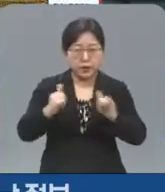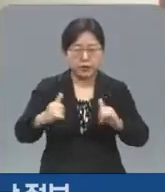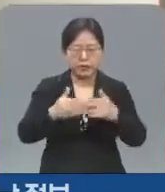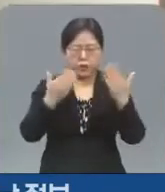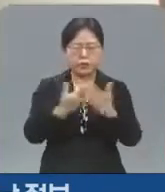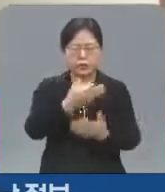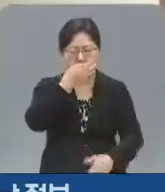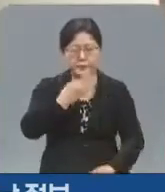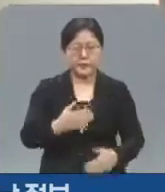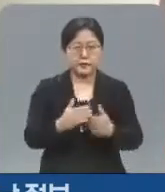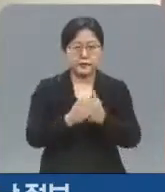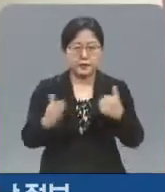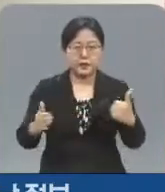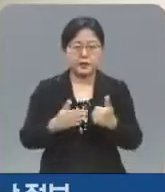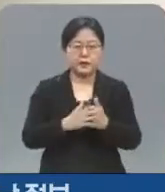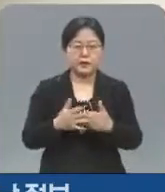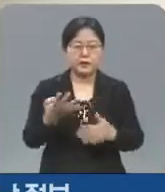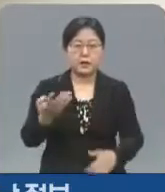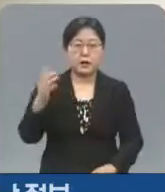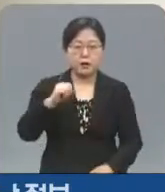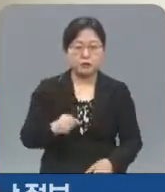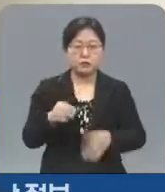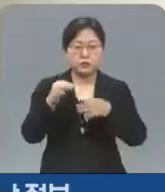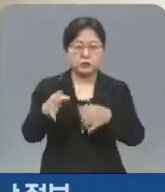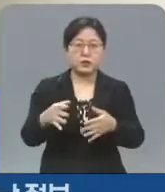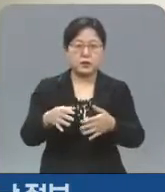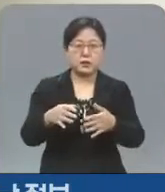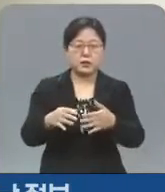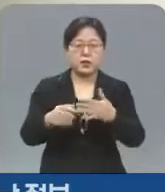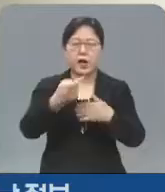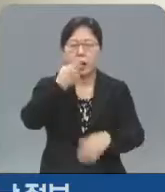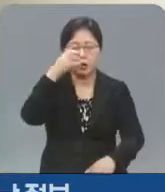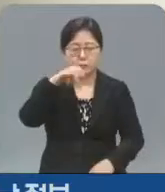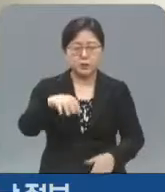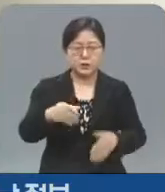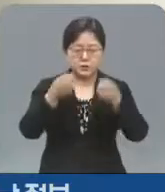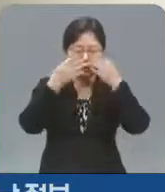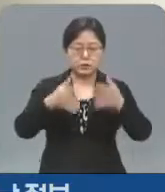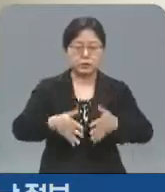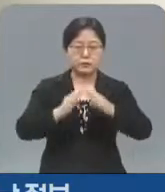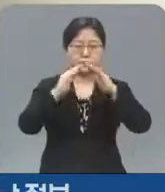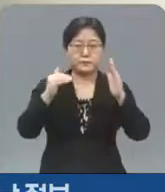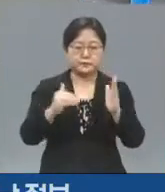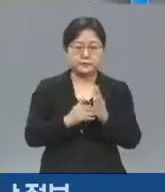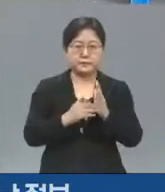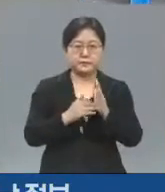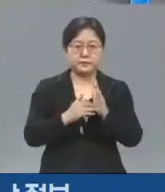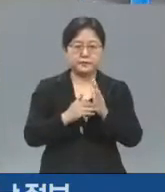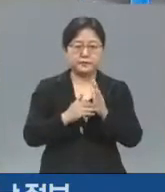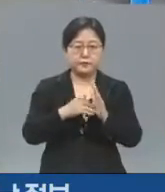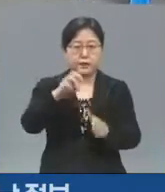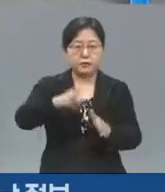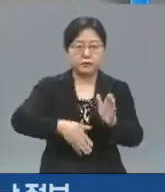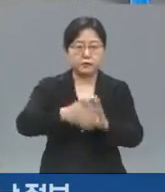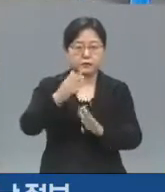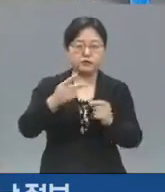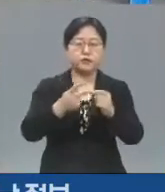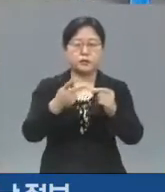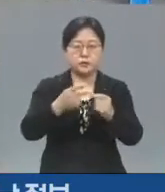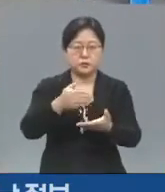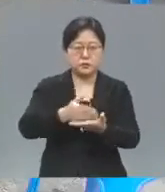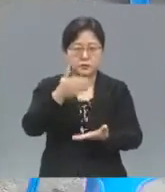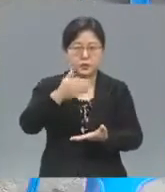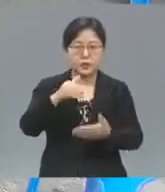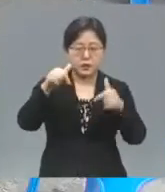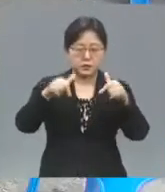힘들어하는 상황이었다며 총 사업비 4억 원을 투자해 상시 선별진료소를 신축했다고 밝혔습니다. 광주시에서 두 번째로 문을